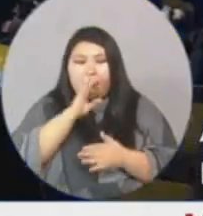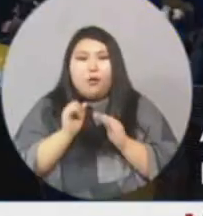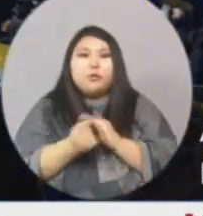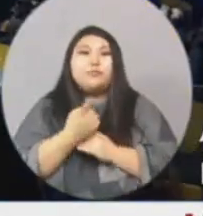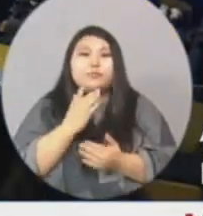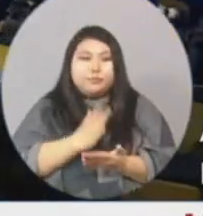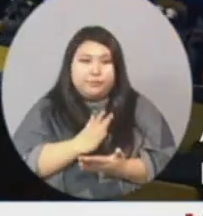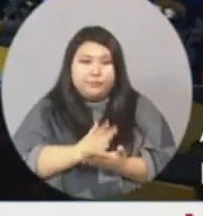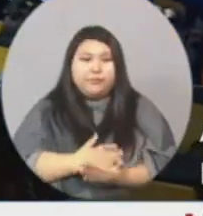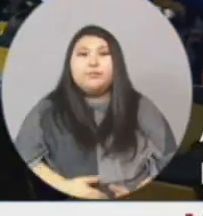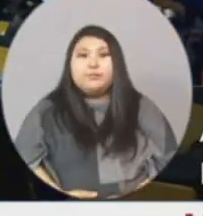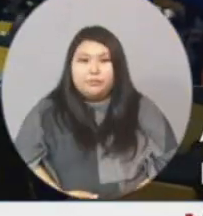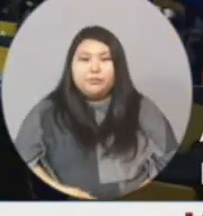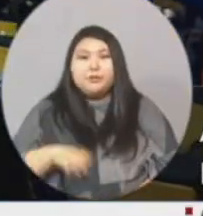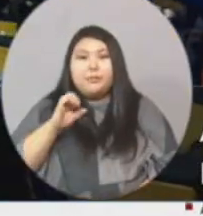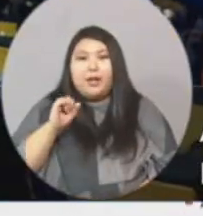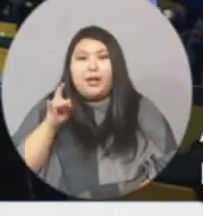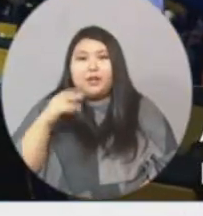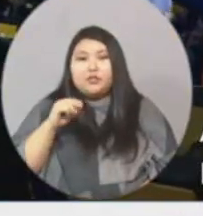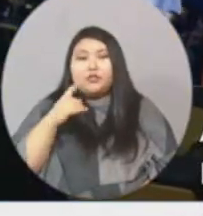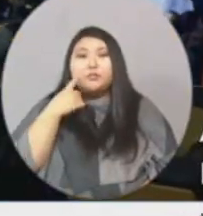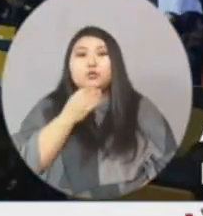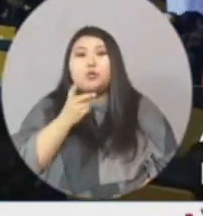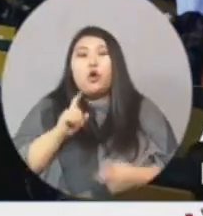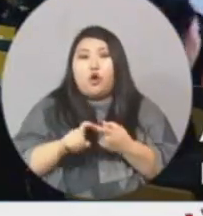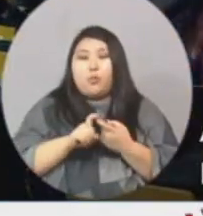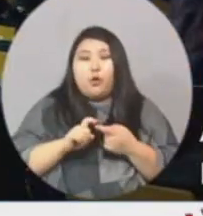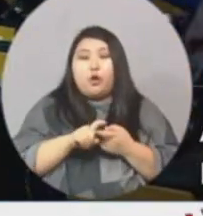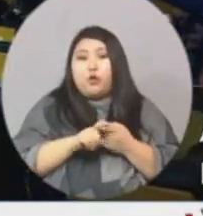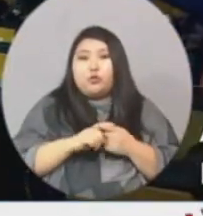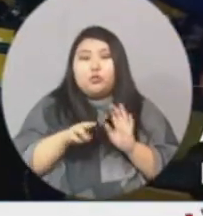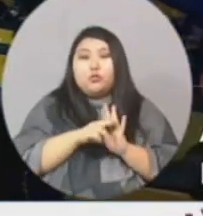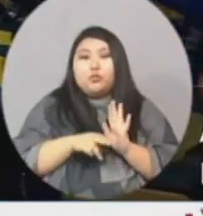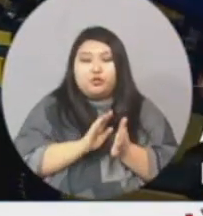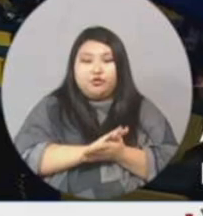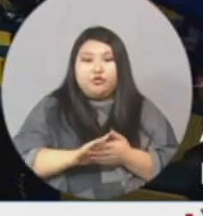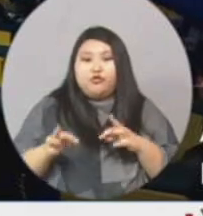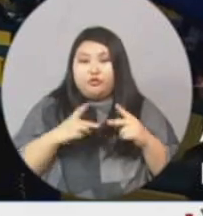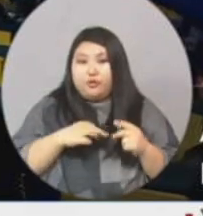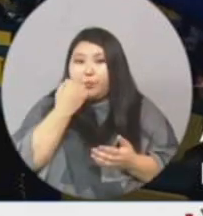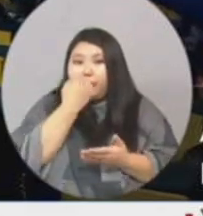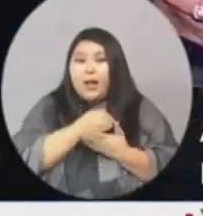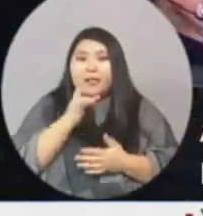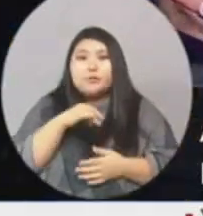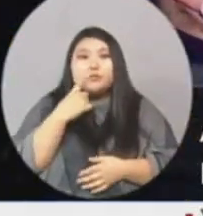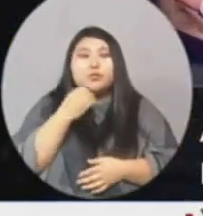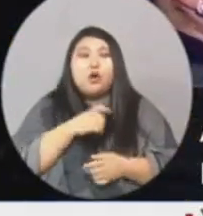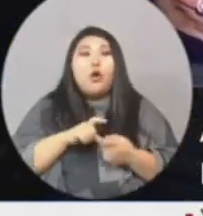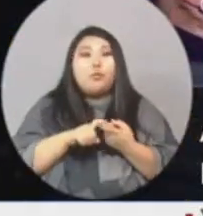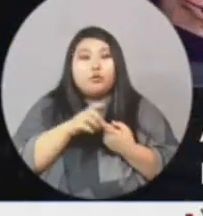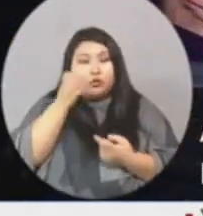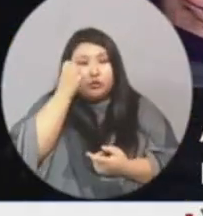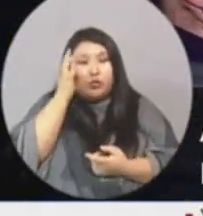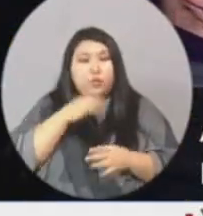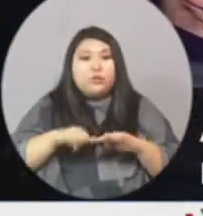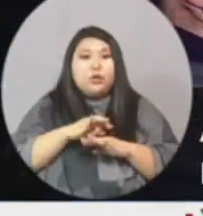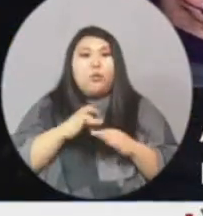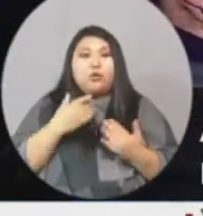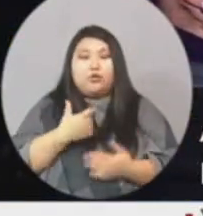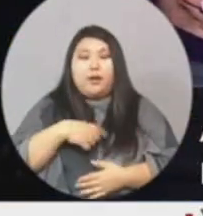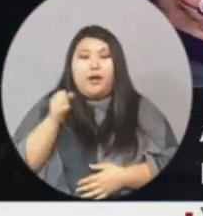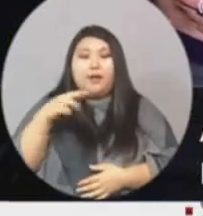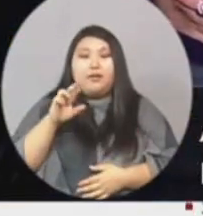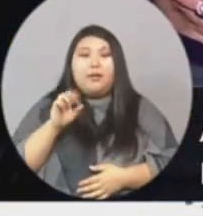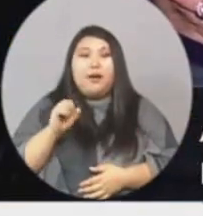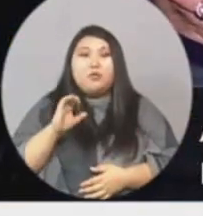байгаа. Мөн ардчилсан эмэгтэйчүүдийн холбооны дүрмийг шинжлэн батлна. Ардчилсан эмэгтэйчүүдийн холбооны ерөнхийлөгчд улсын хурлын гишүүн Адиа Зүрэн,